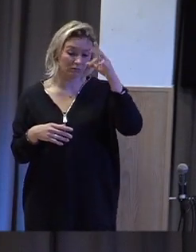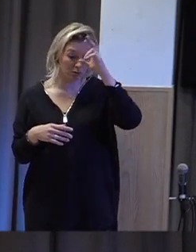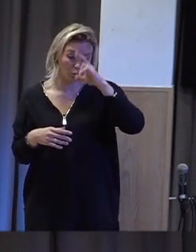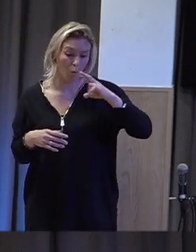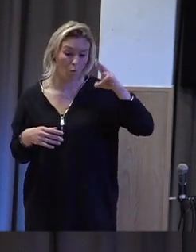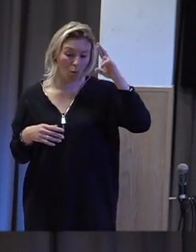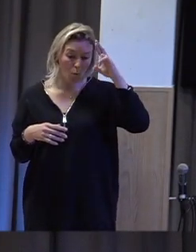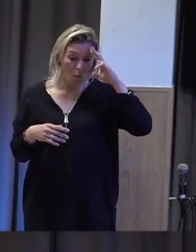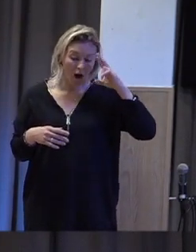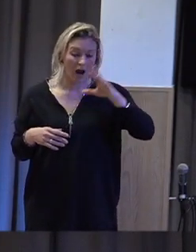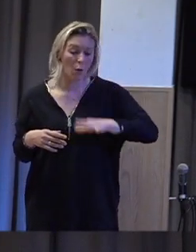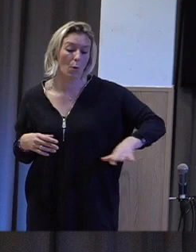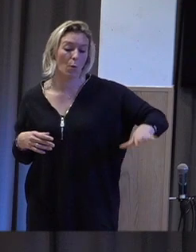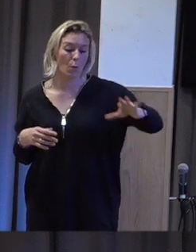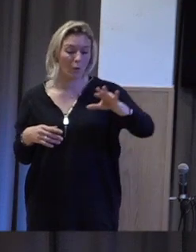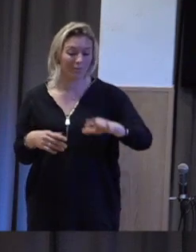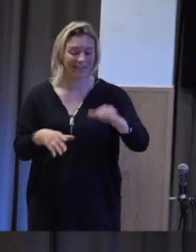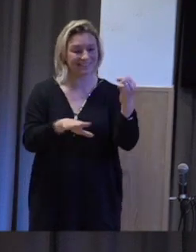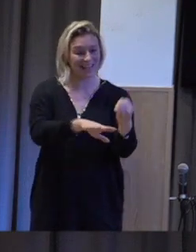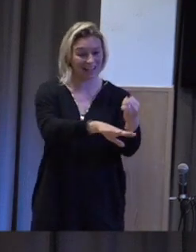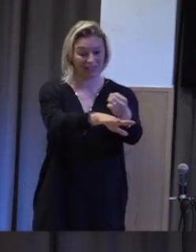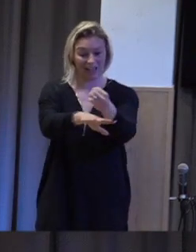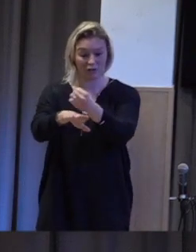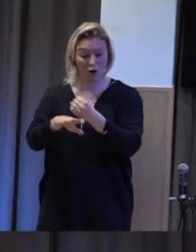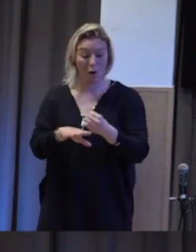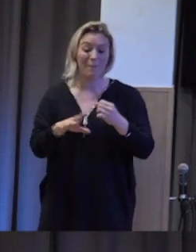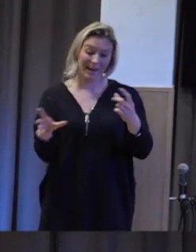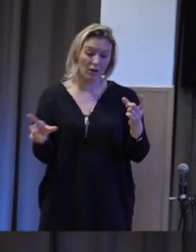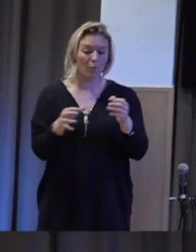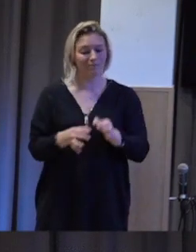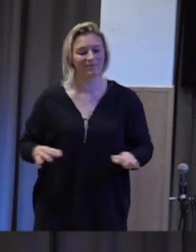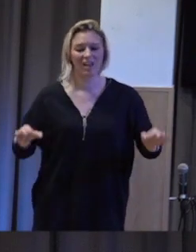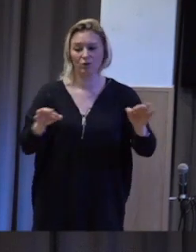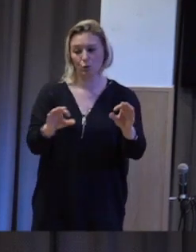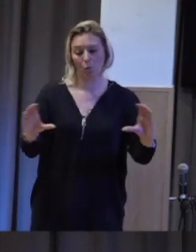de sacrificateurs et une nation sainte.